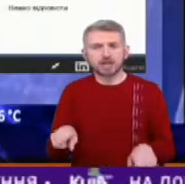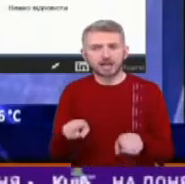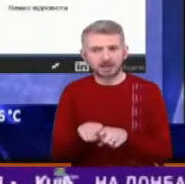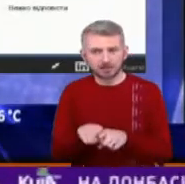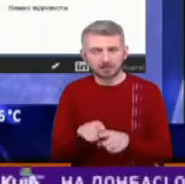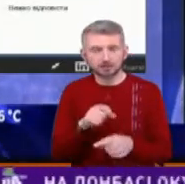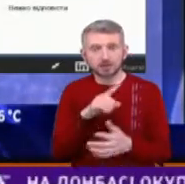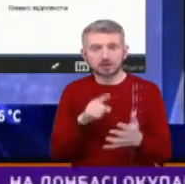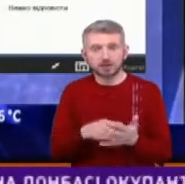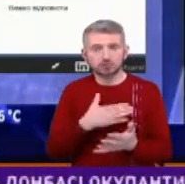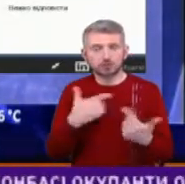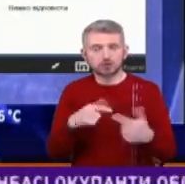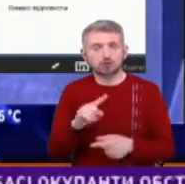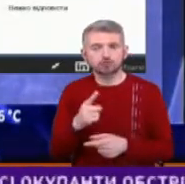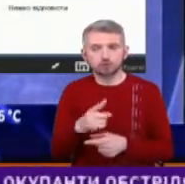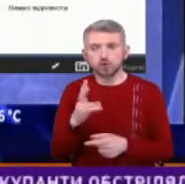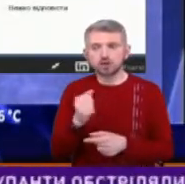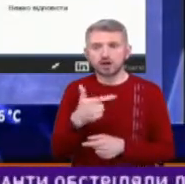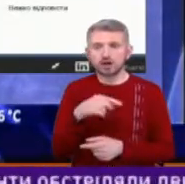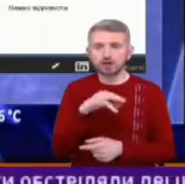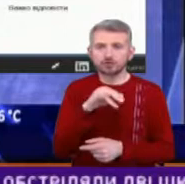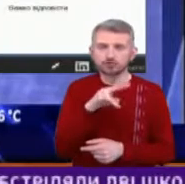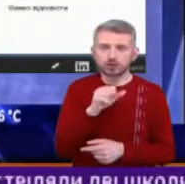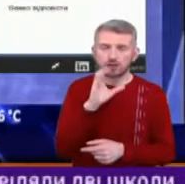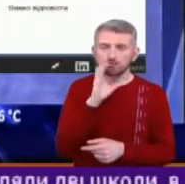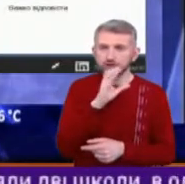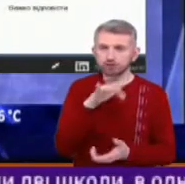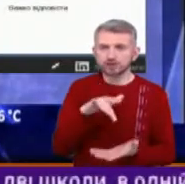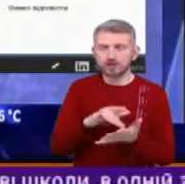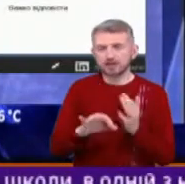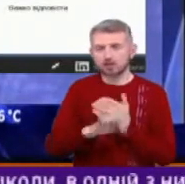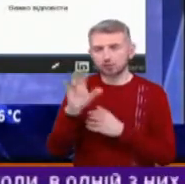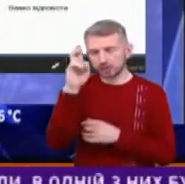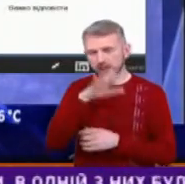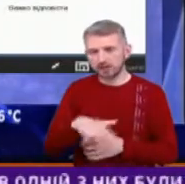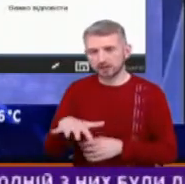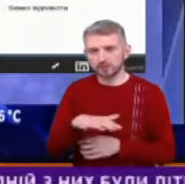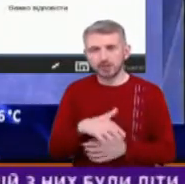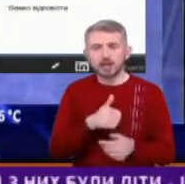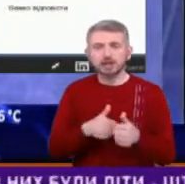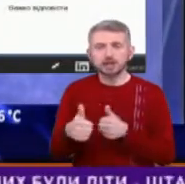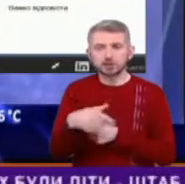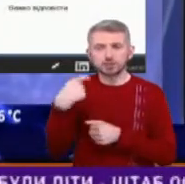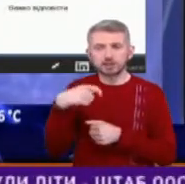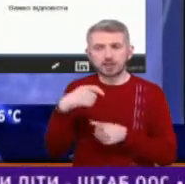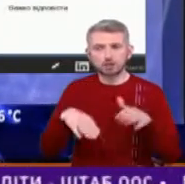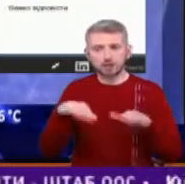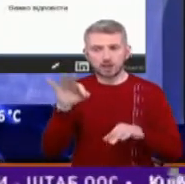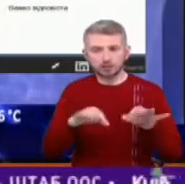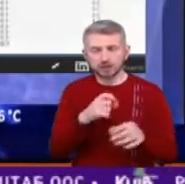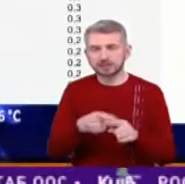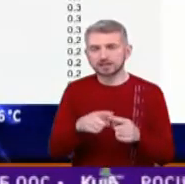до моїх гостей, чому, на Галичині, півночі, в центрі та на сході країни. Лідером президентського рейтингу за